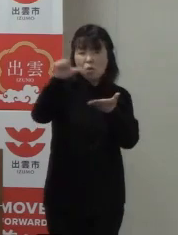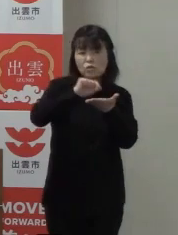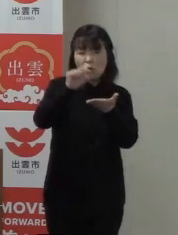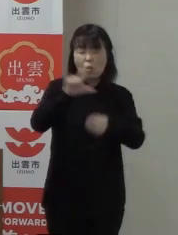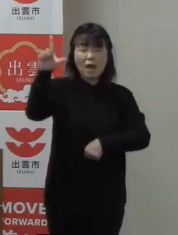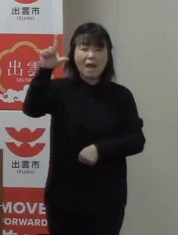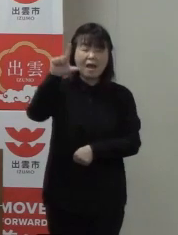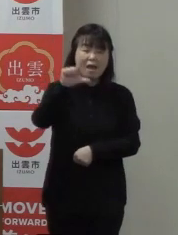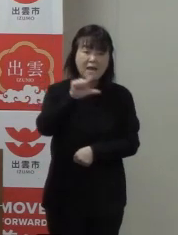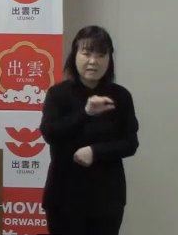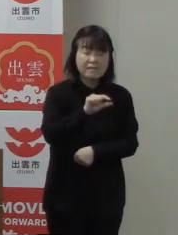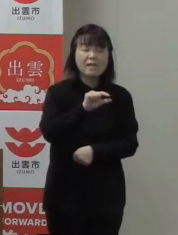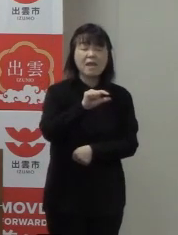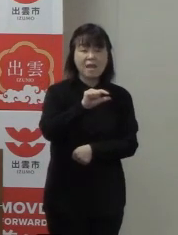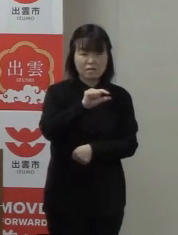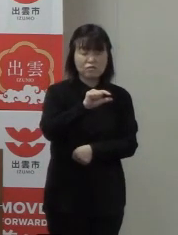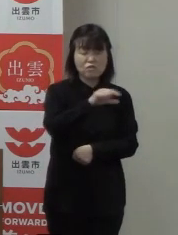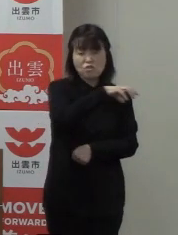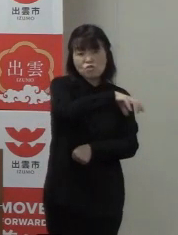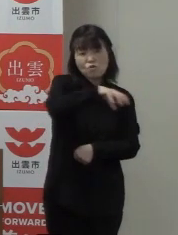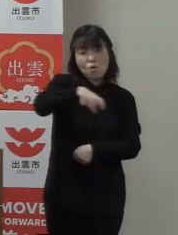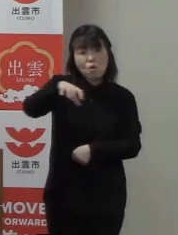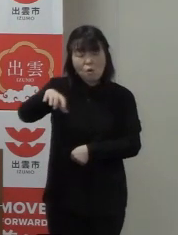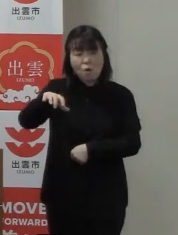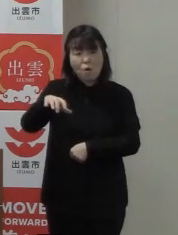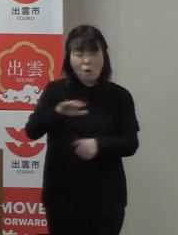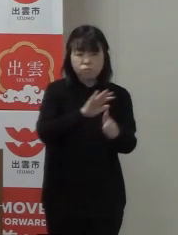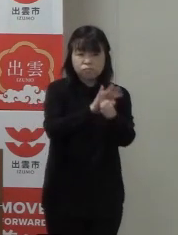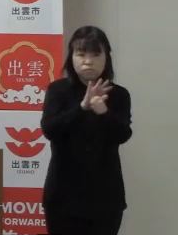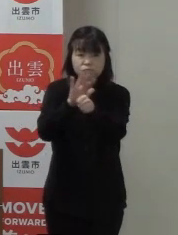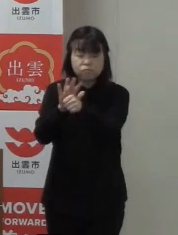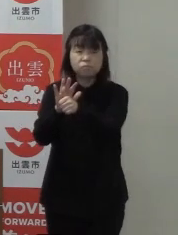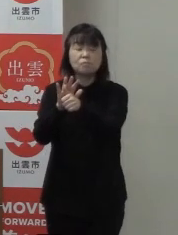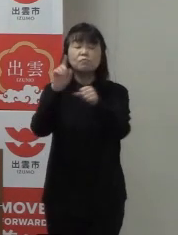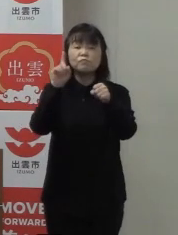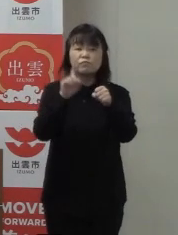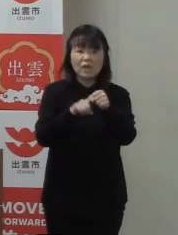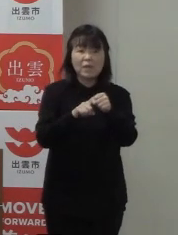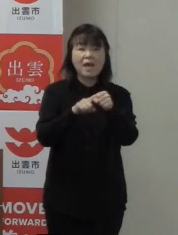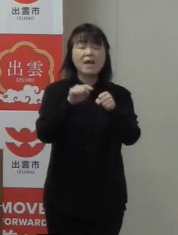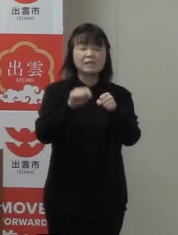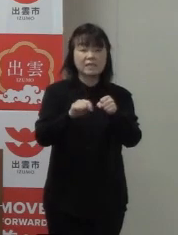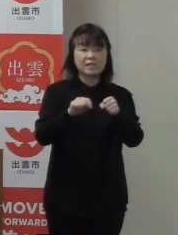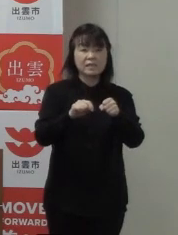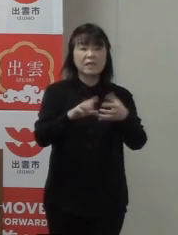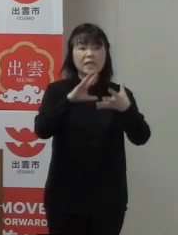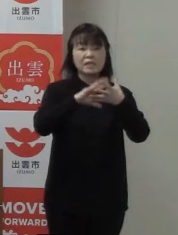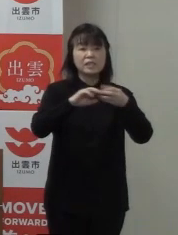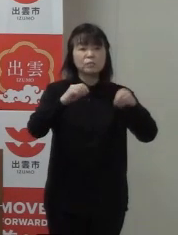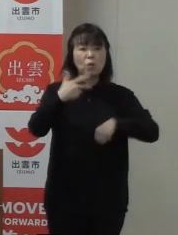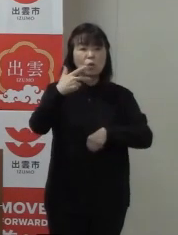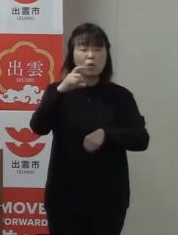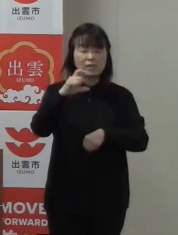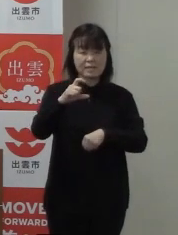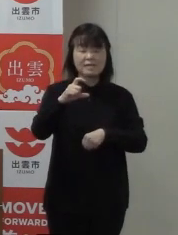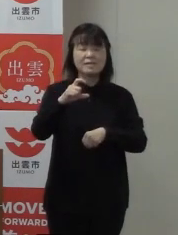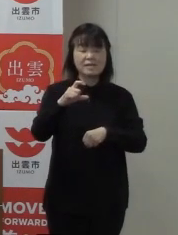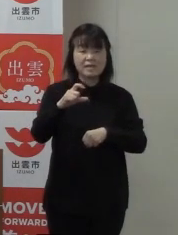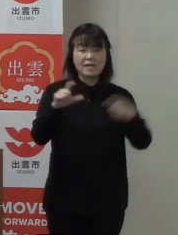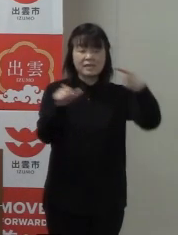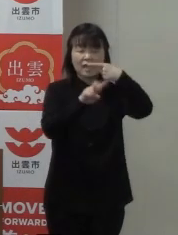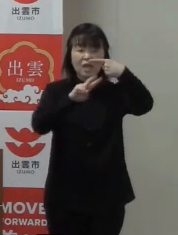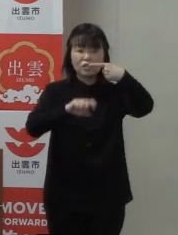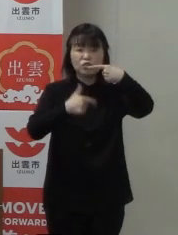ている市内の温泉施設を応援するため、これも出雲の日1月26日から出